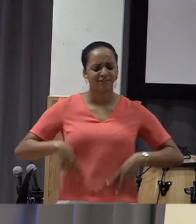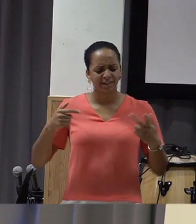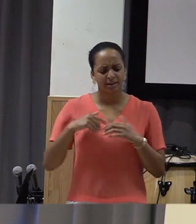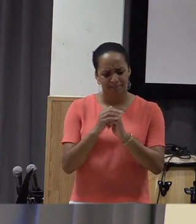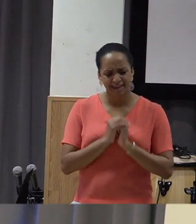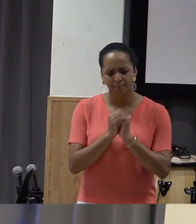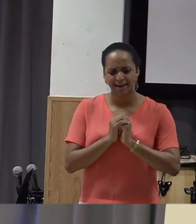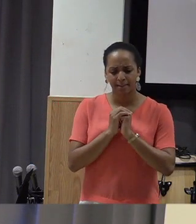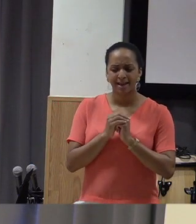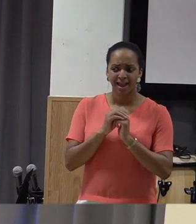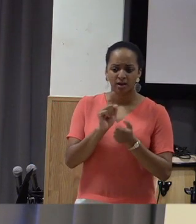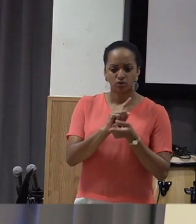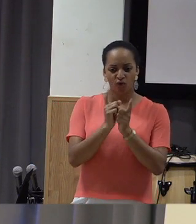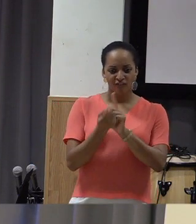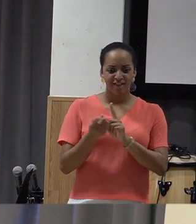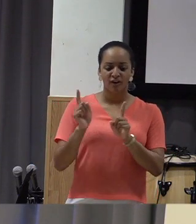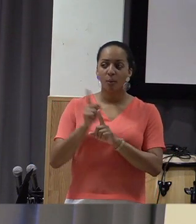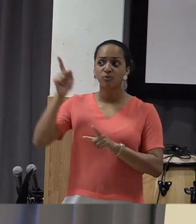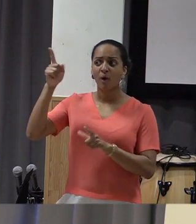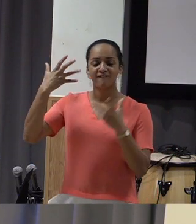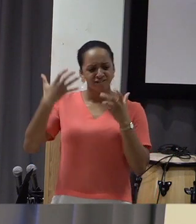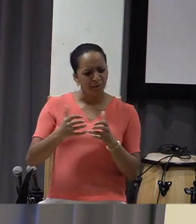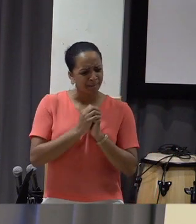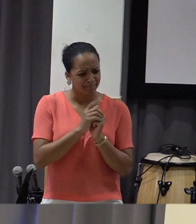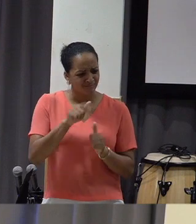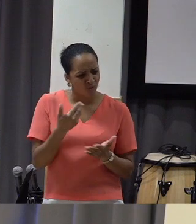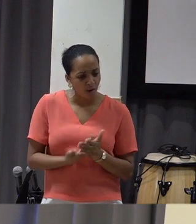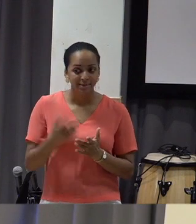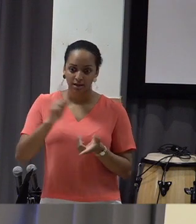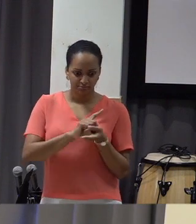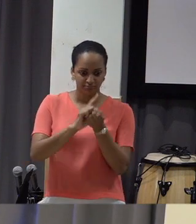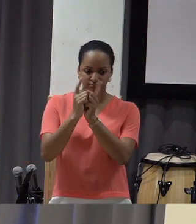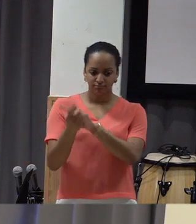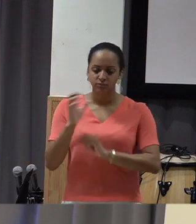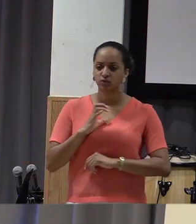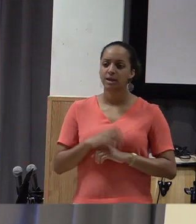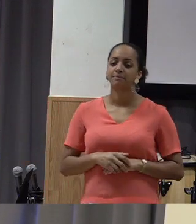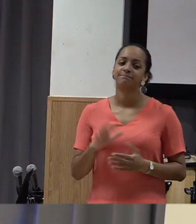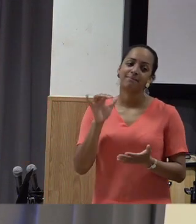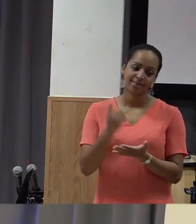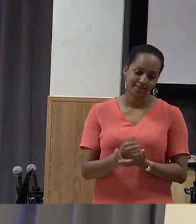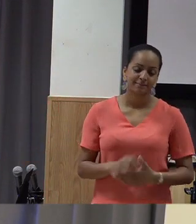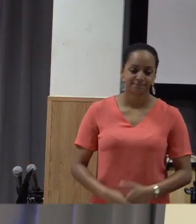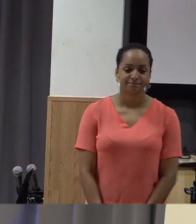à ta volonté et que la gloire, Jésus, te revienne dès aujourd'hui dans nos vies au siècle des siècles. Amen.